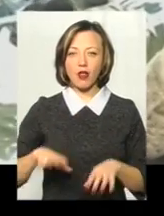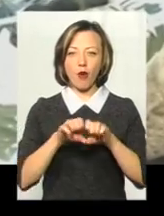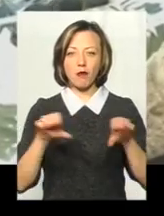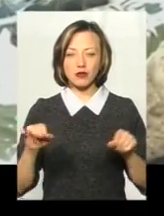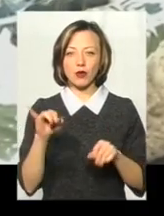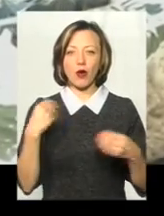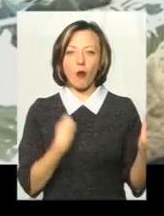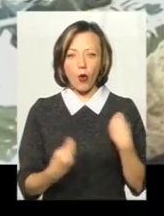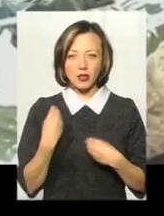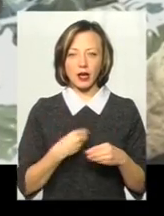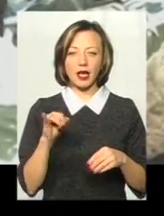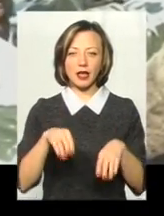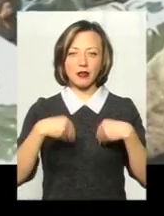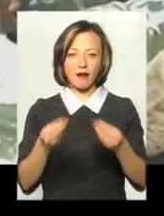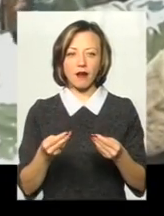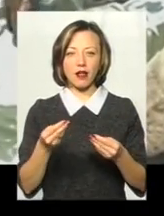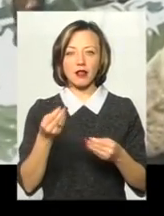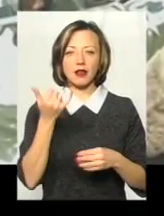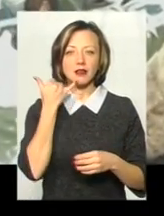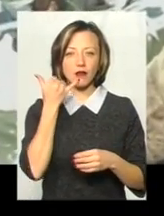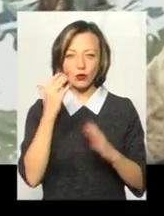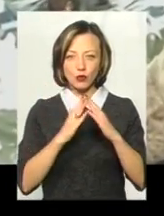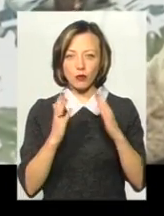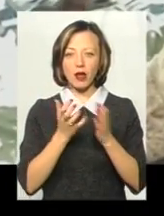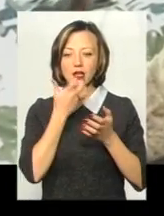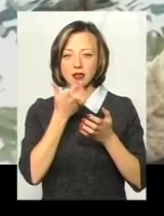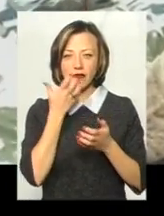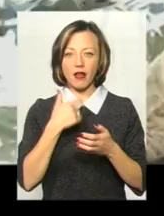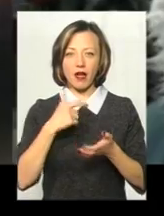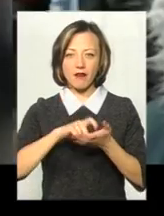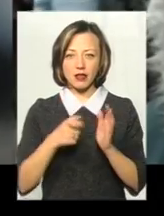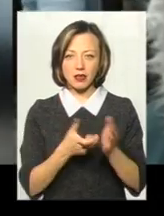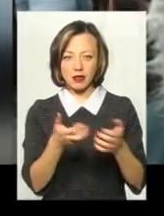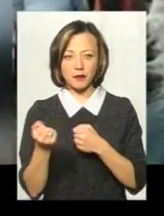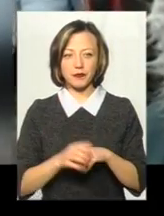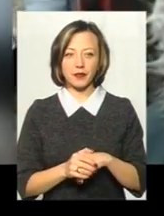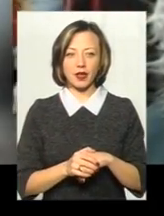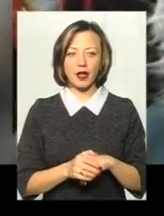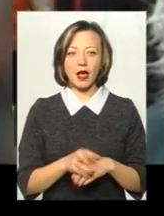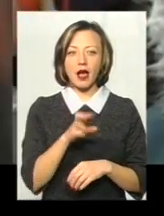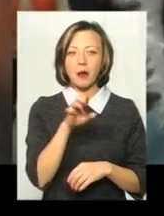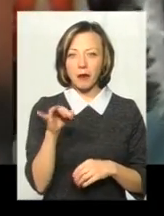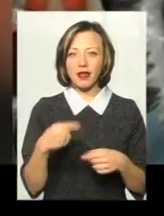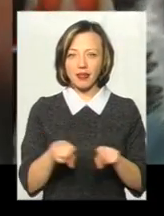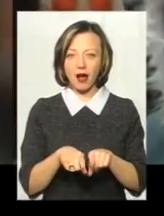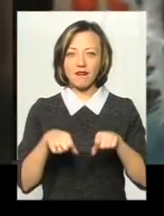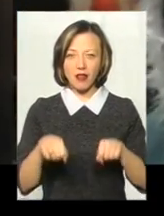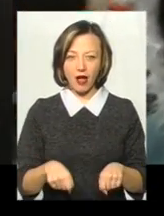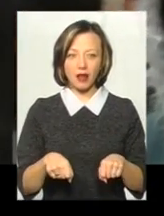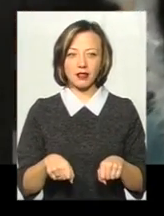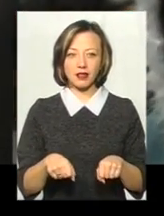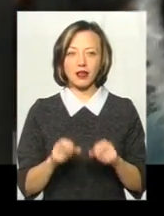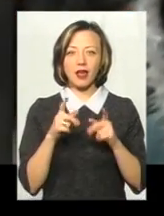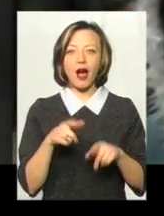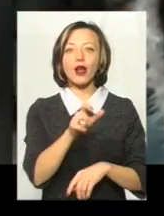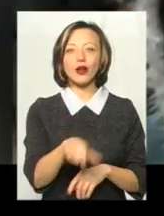ковбасу, і одежу, і давали телефонувати додому, і зігрівали нас на квартирах. Якби так влада, якби така влада,